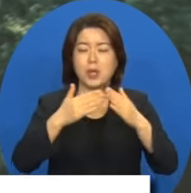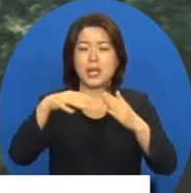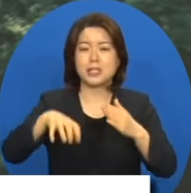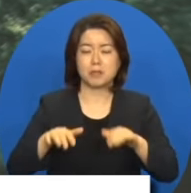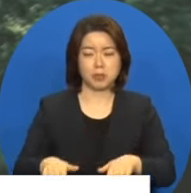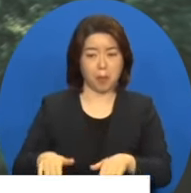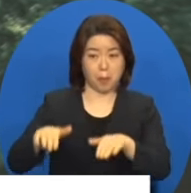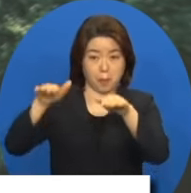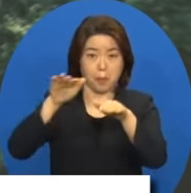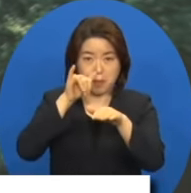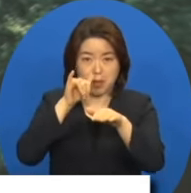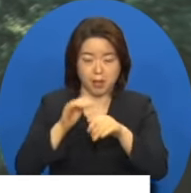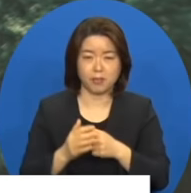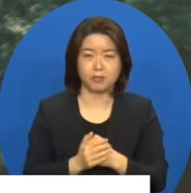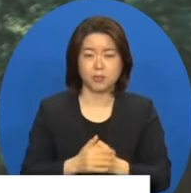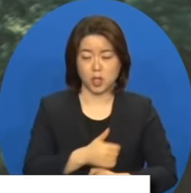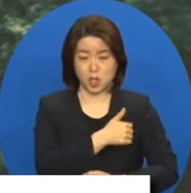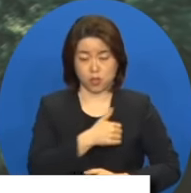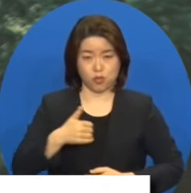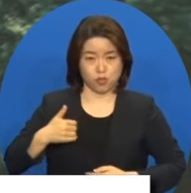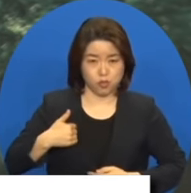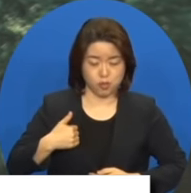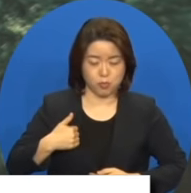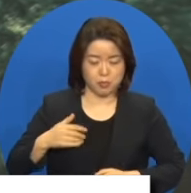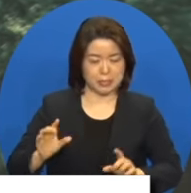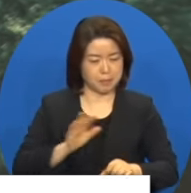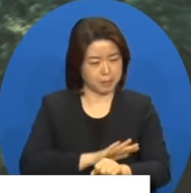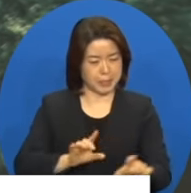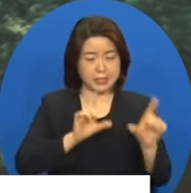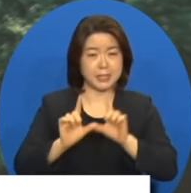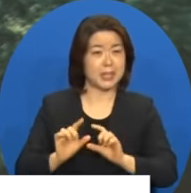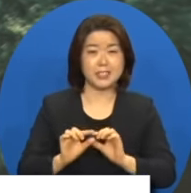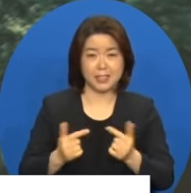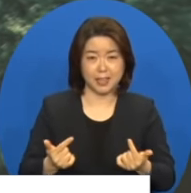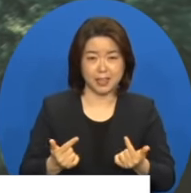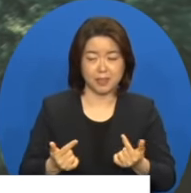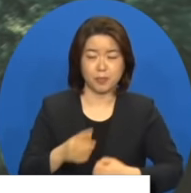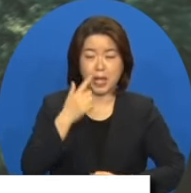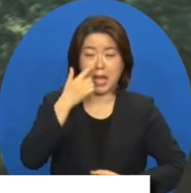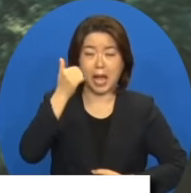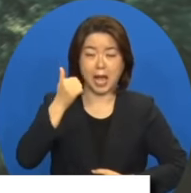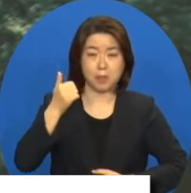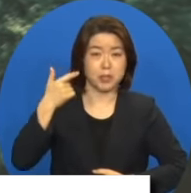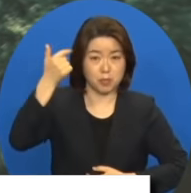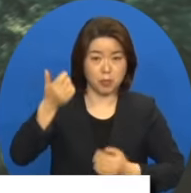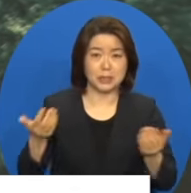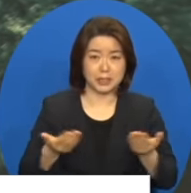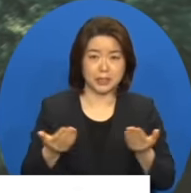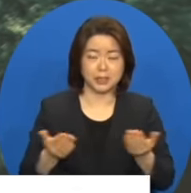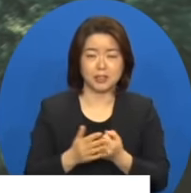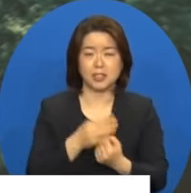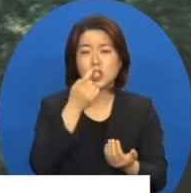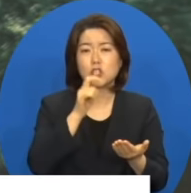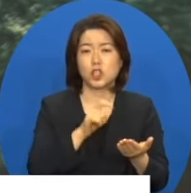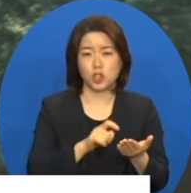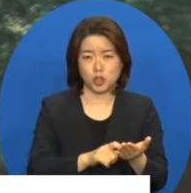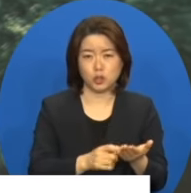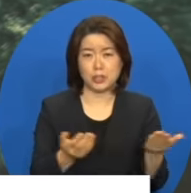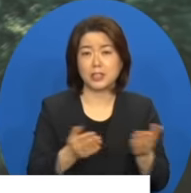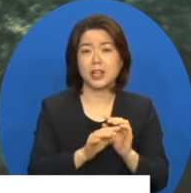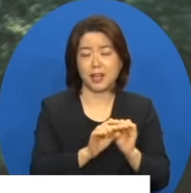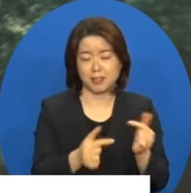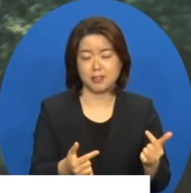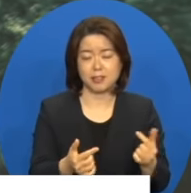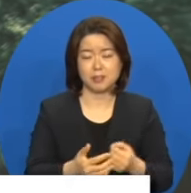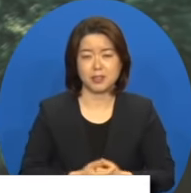자랐습니다. 넉넉한 형편은 아니었어요. 아버님의 목회가 그렇게 쉬운 그런 목회가 아니셨기